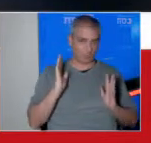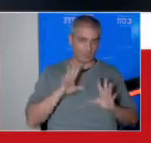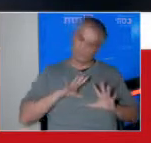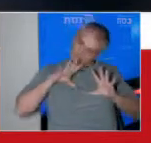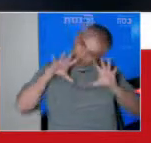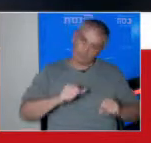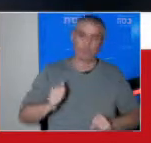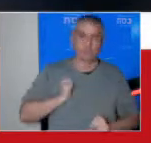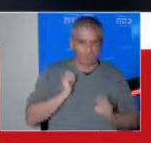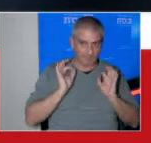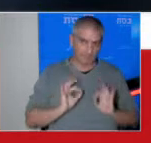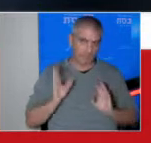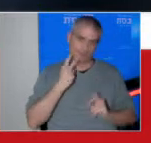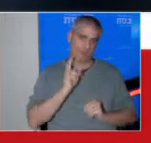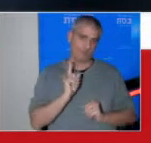לפלישה